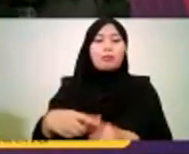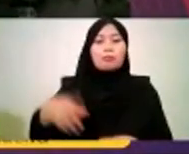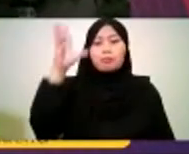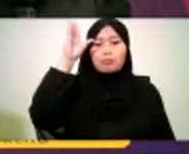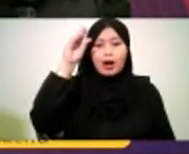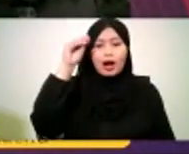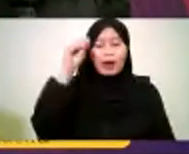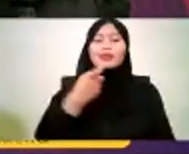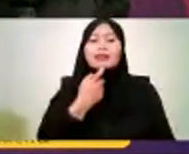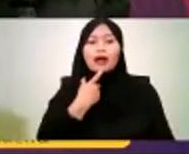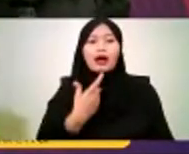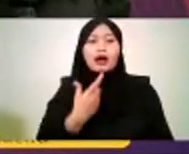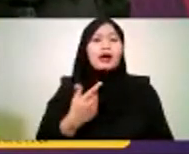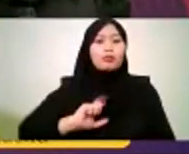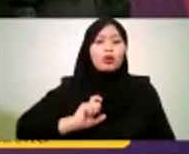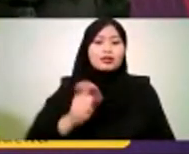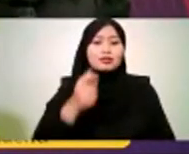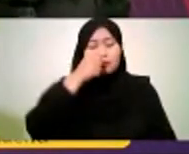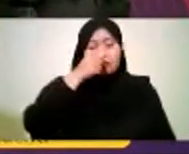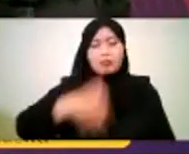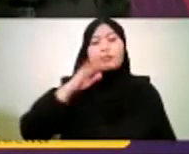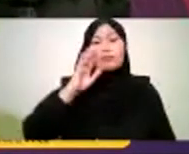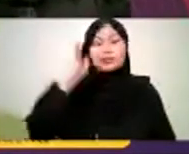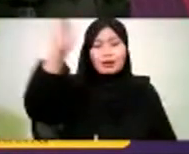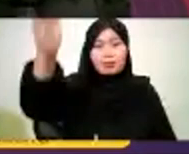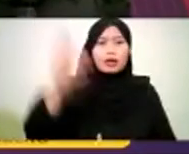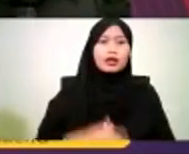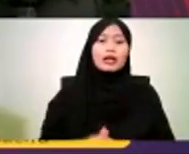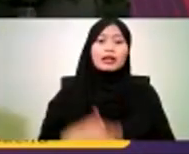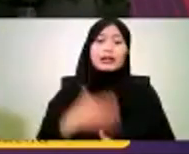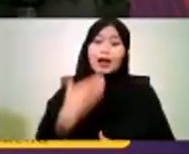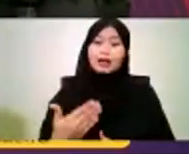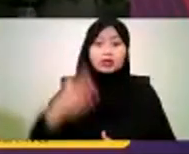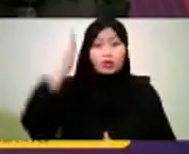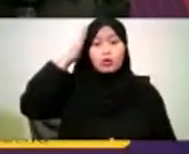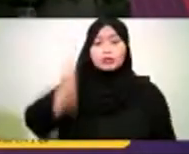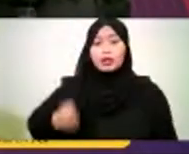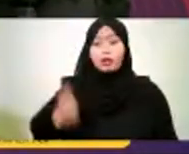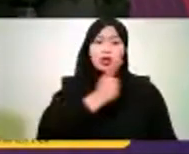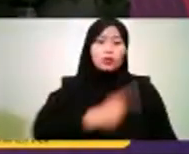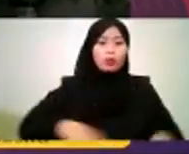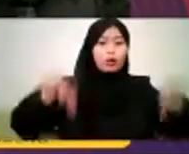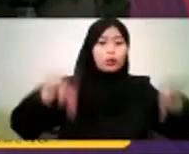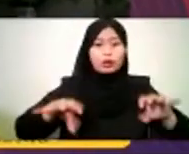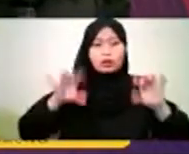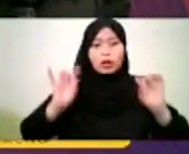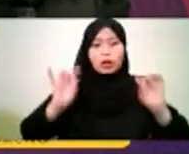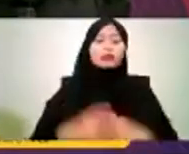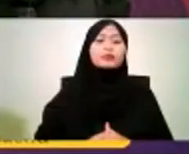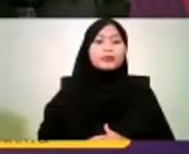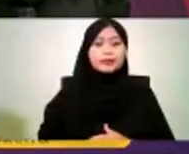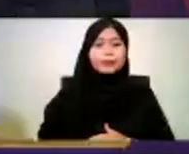perbankan masa depan terima kasih wassalamualaikum warahmatullahi wabarakatuh